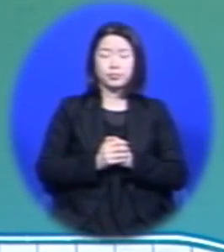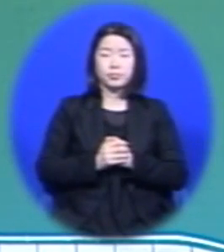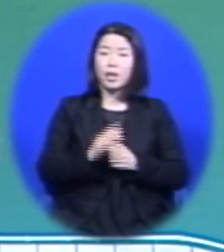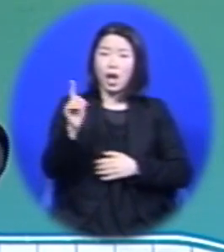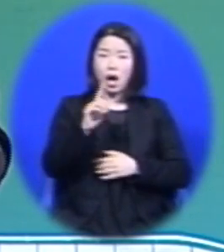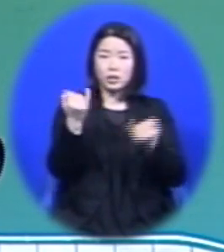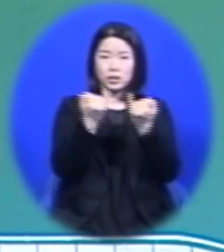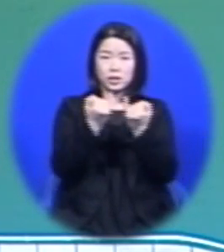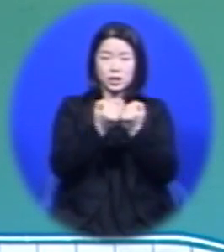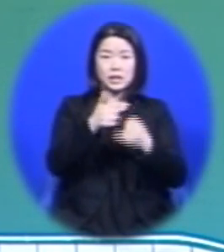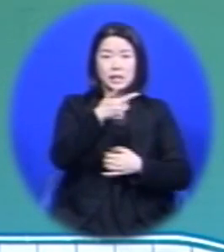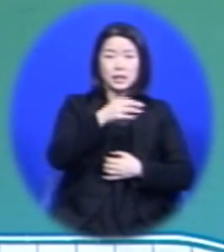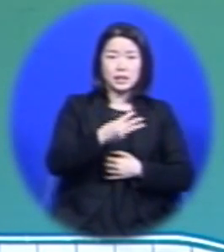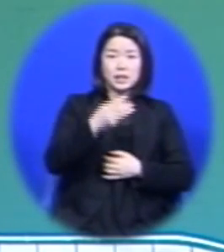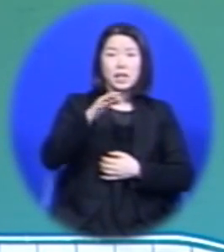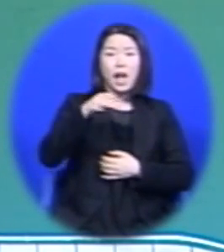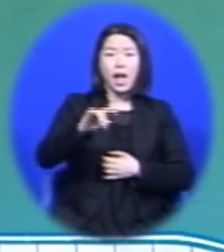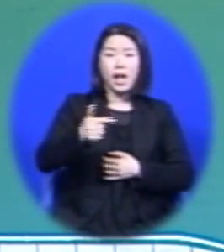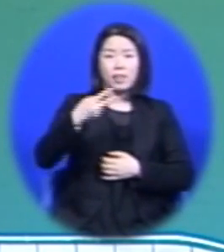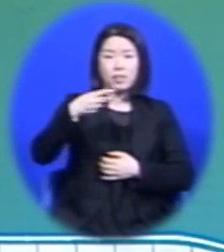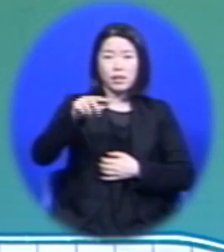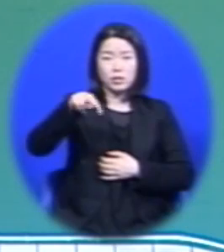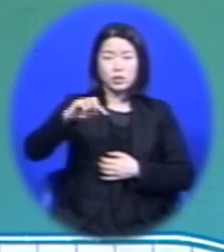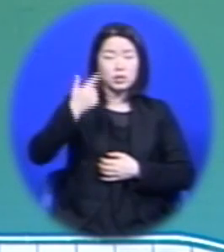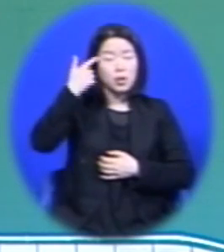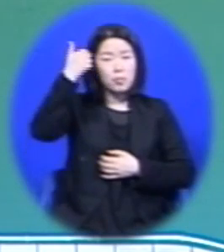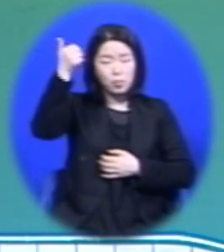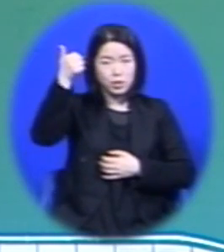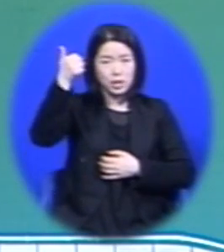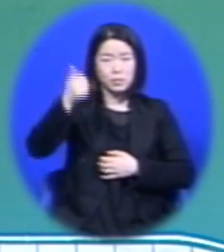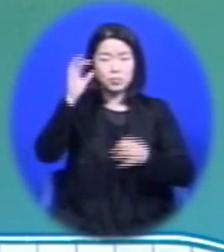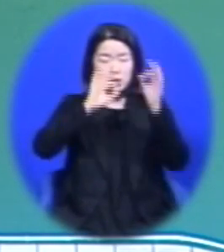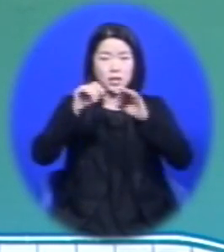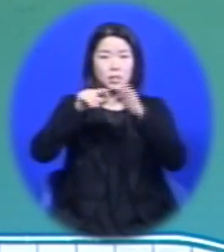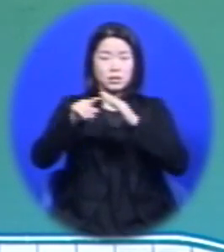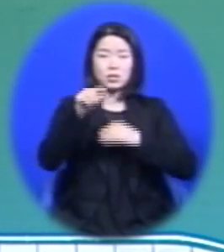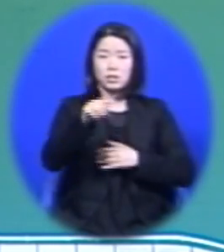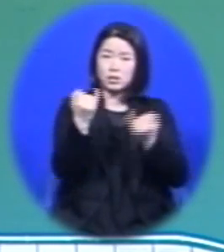어느 여인이 닐 앤더슨 목사님에게 찾아왔습니다. 그는 세 번씩이나 자살을 시도했습니다.